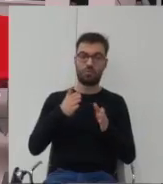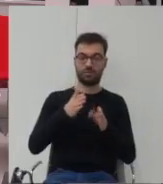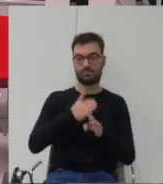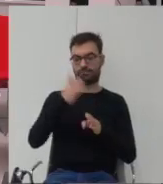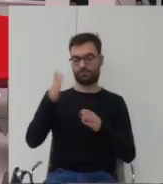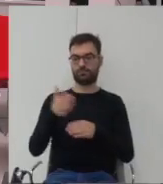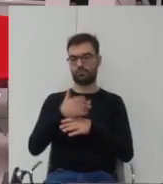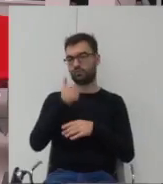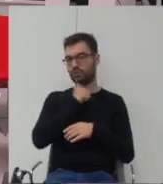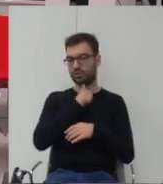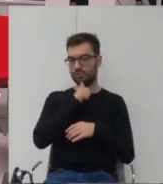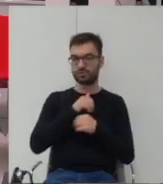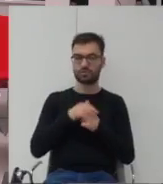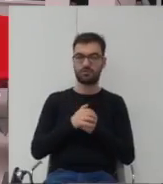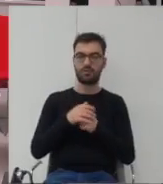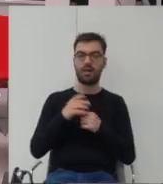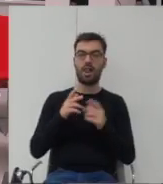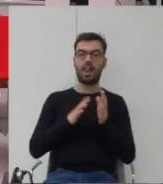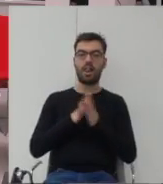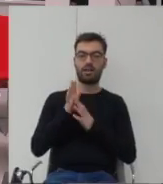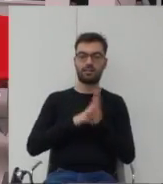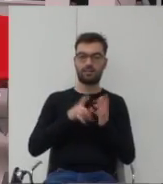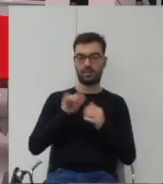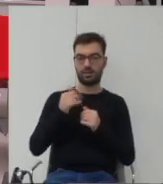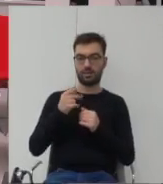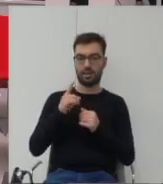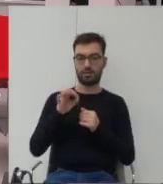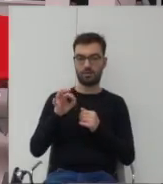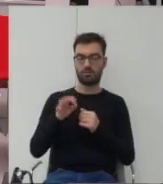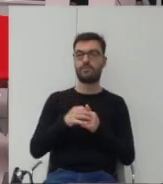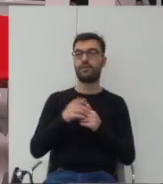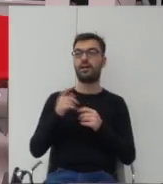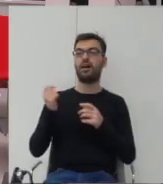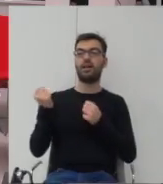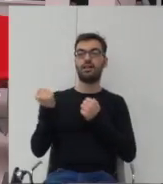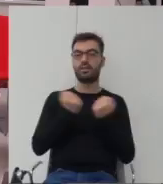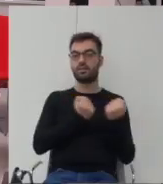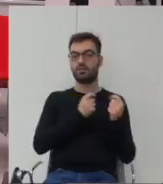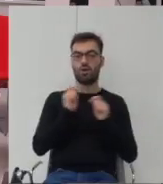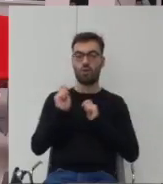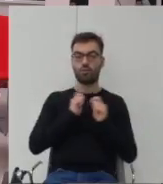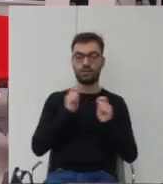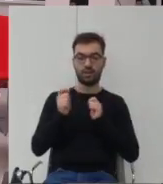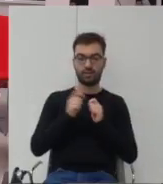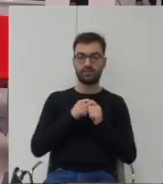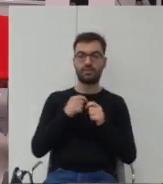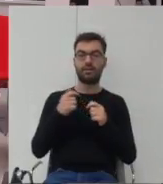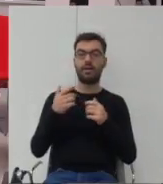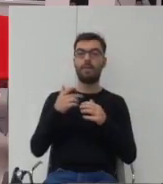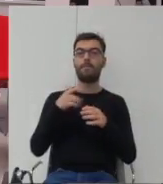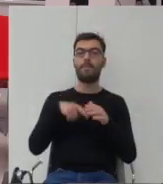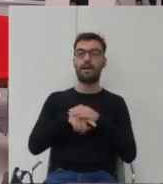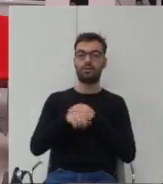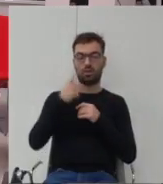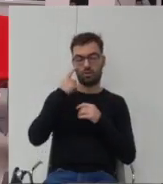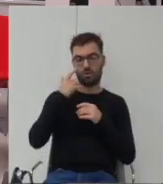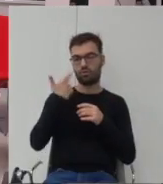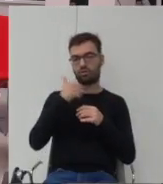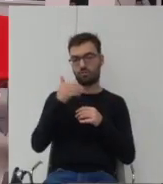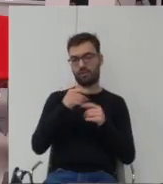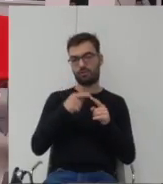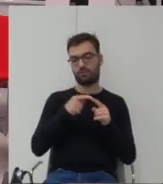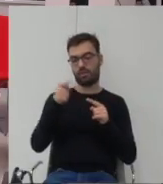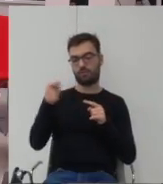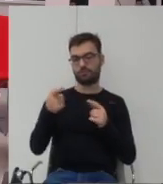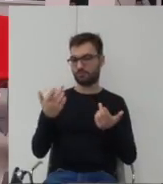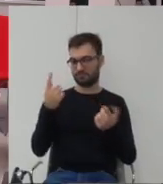drugiej stronie ulicy, to jest Lasek Lindego. Jeśli chodzi o dostępność transportową do najbliższej stacji metra Wawrzyszew, około 100 metrów.